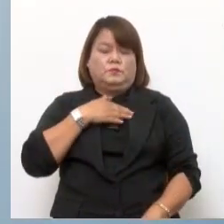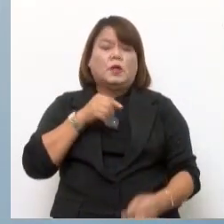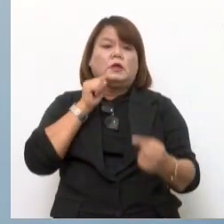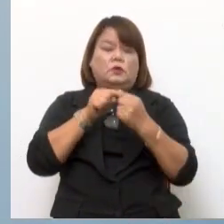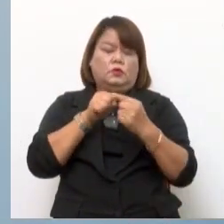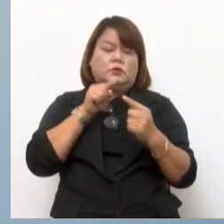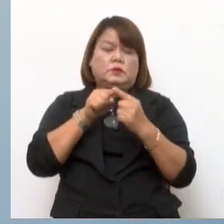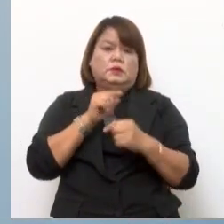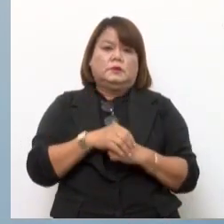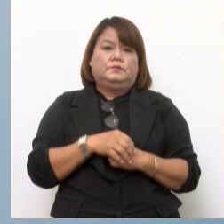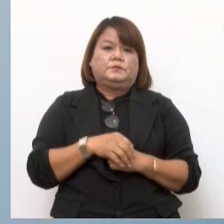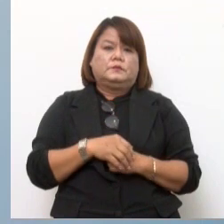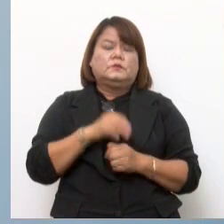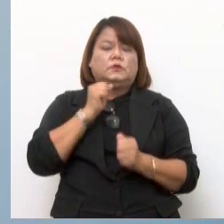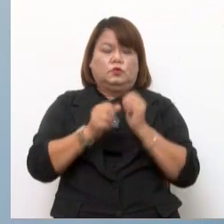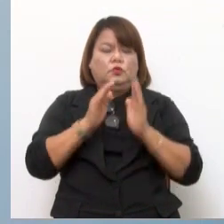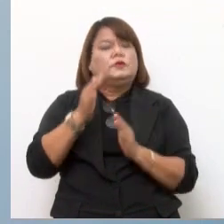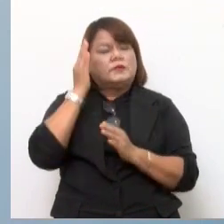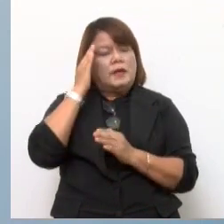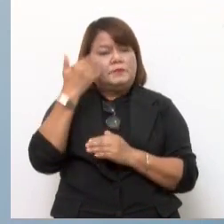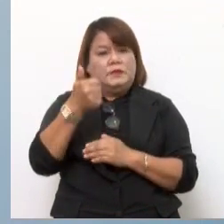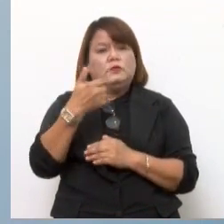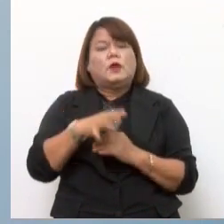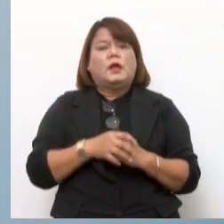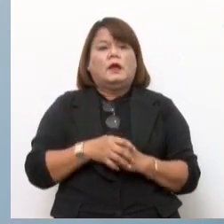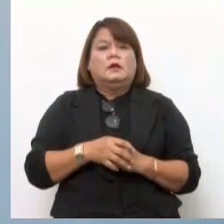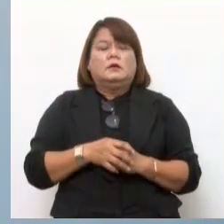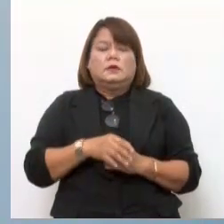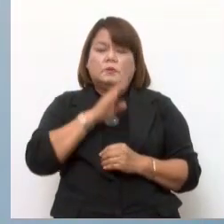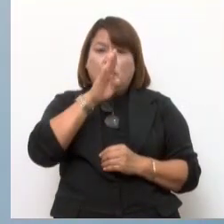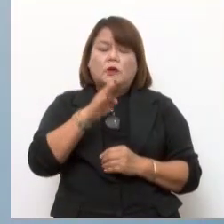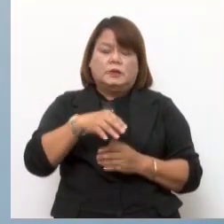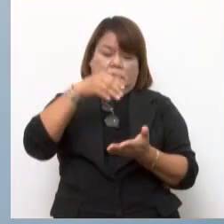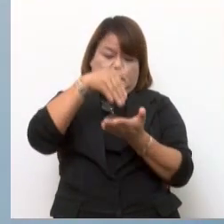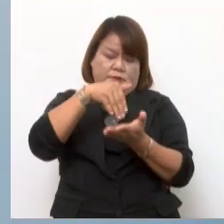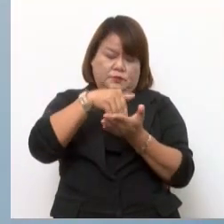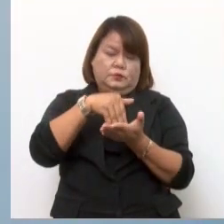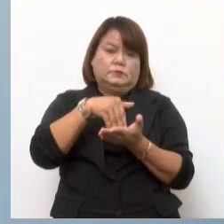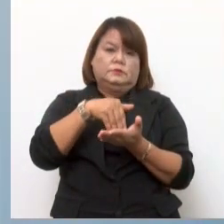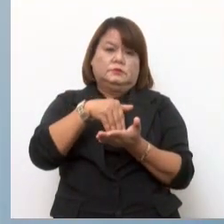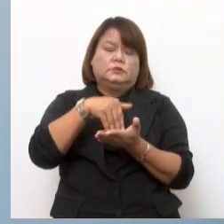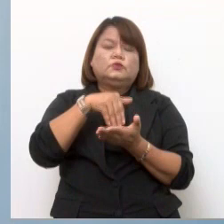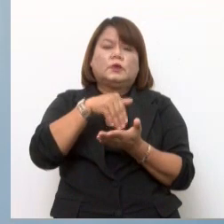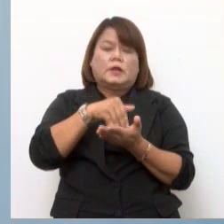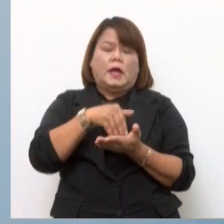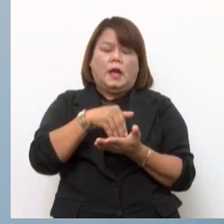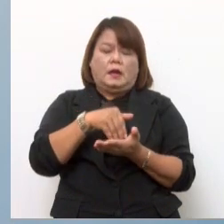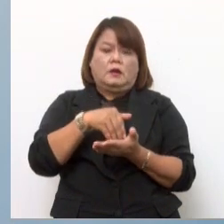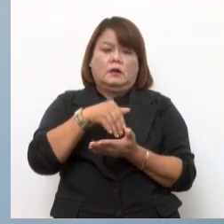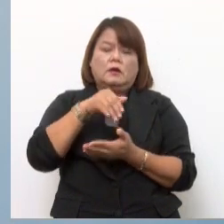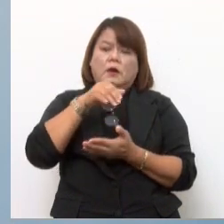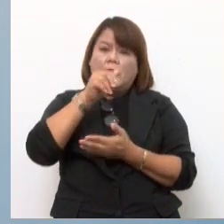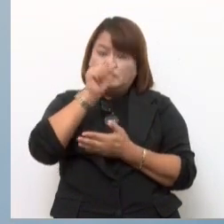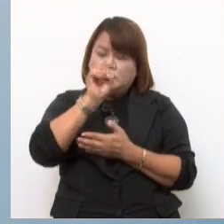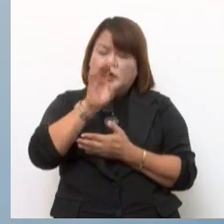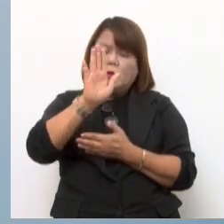ที่ทุกท่านคงทราบดีอยู่แล้วหรือแจ้งมาที่ศูนย์อำนวยการการสอบของสพท.